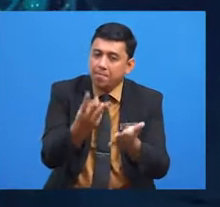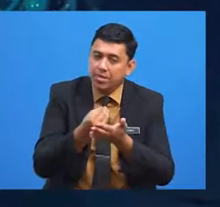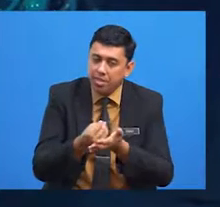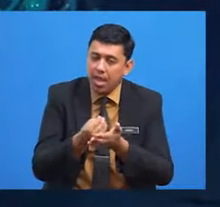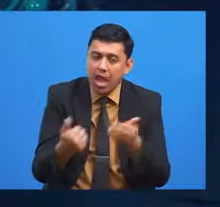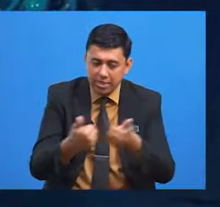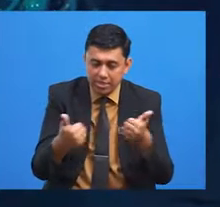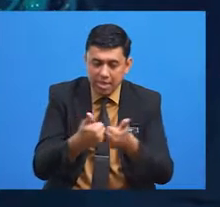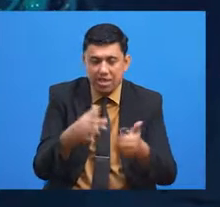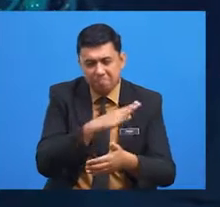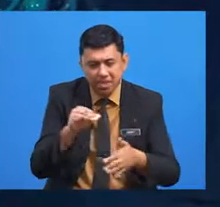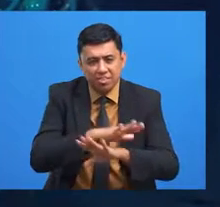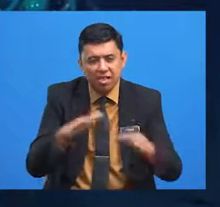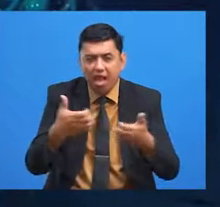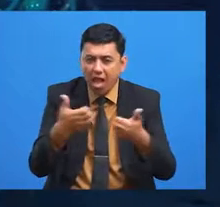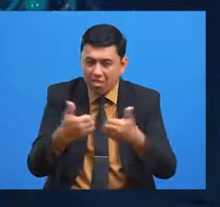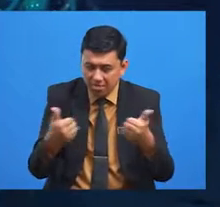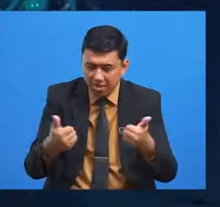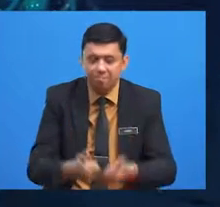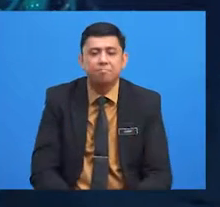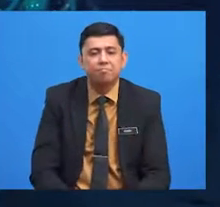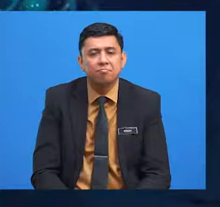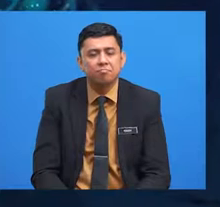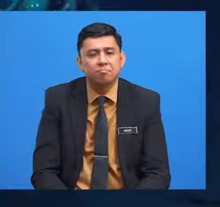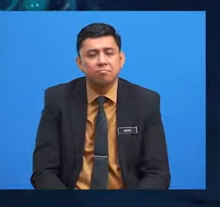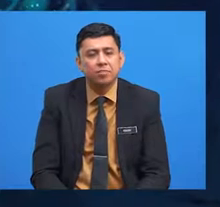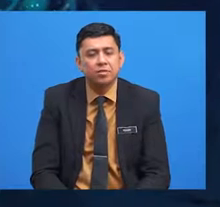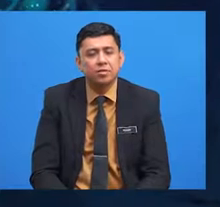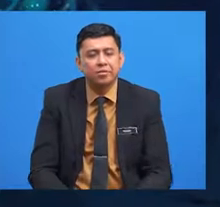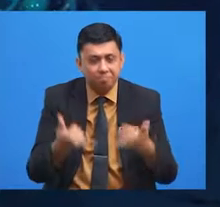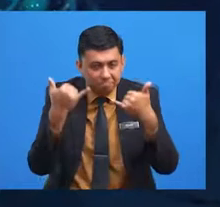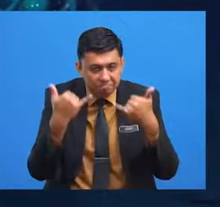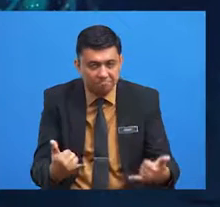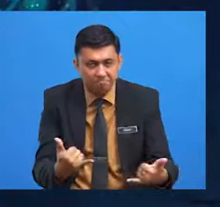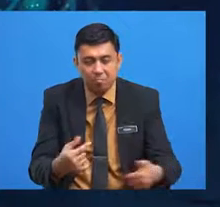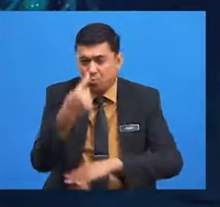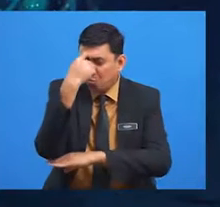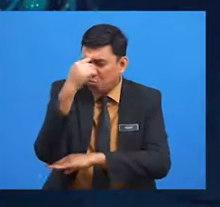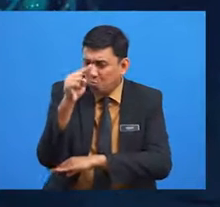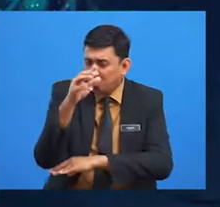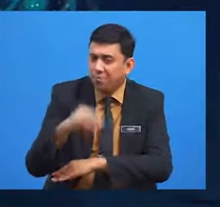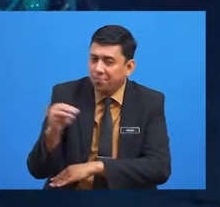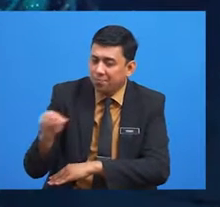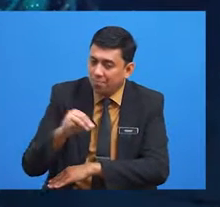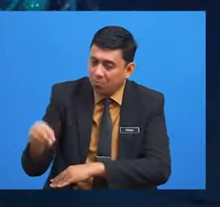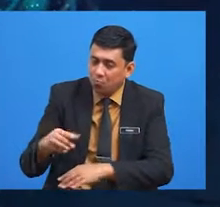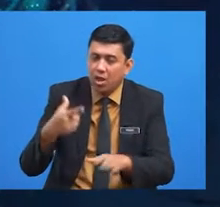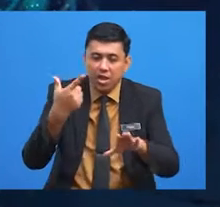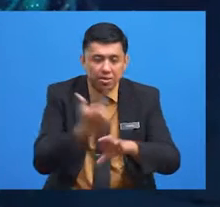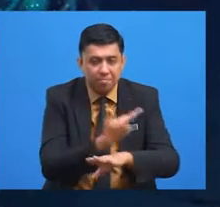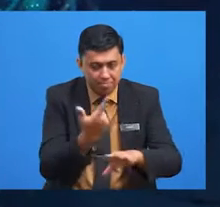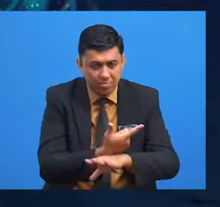tak anjal serta penerangannya. Kini tibalah masa untuk murid-murid membuat latihan